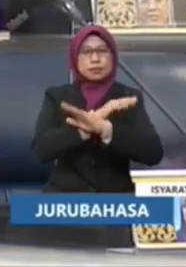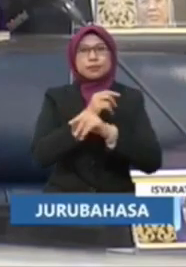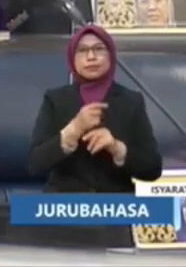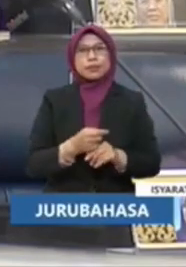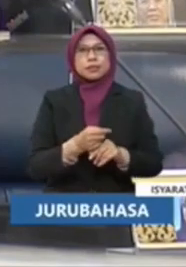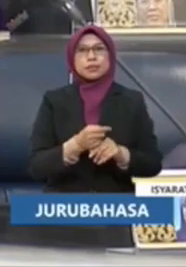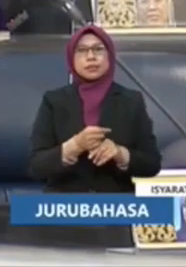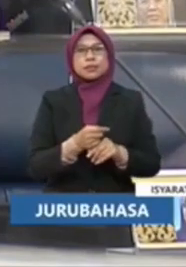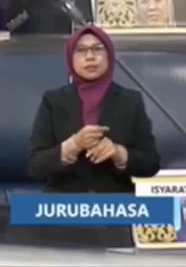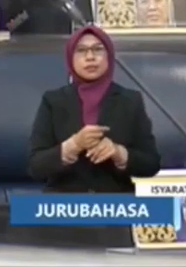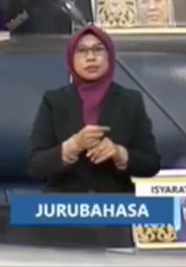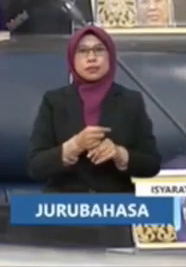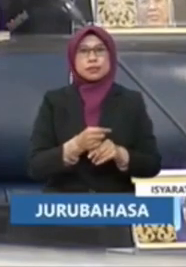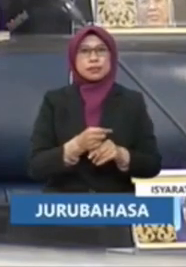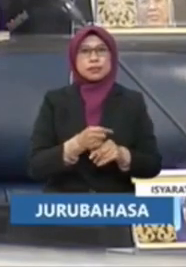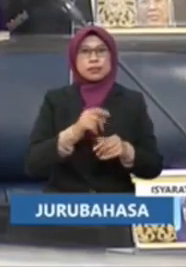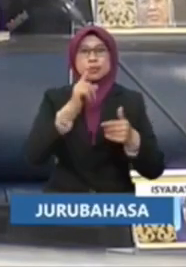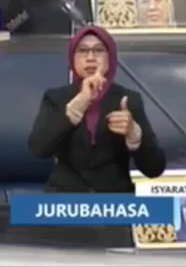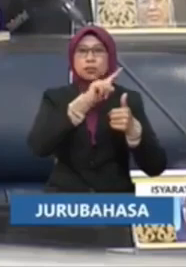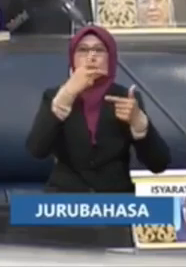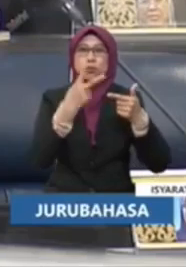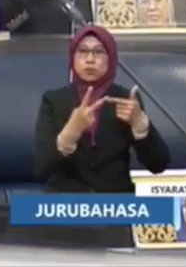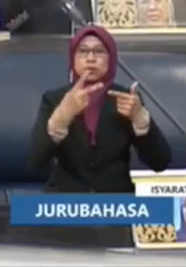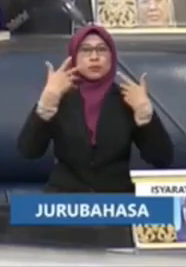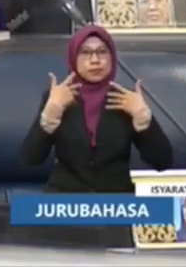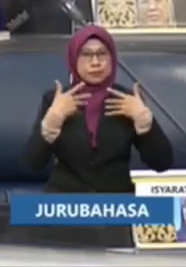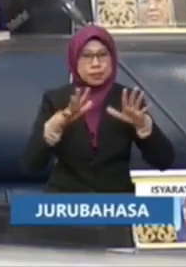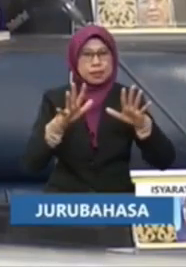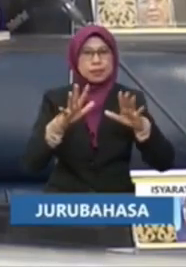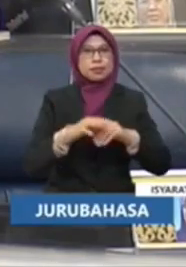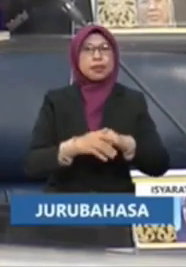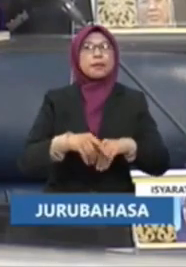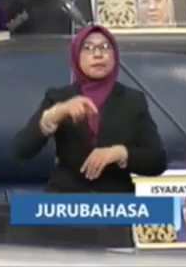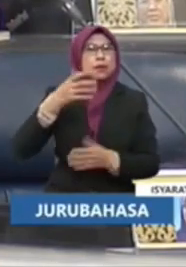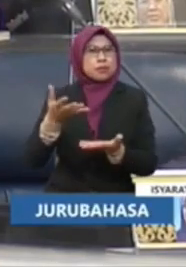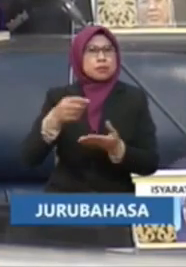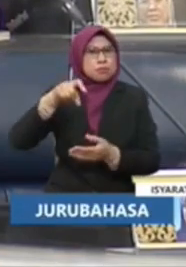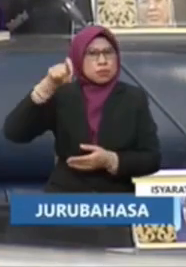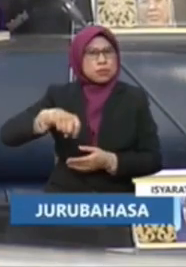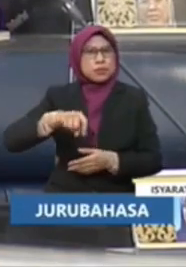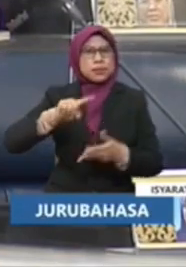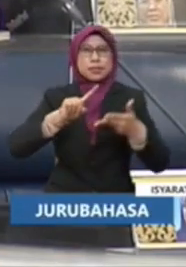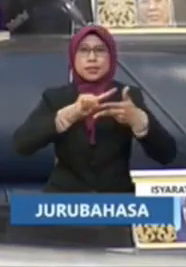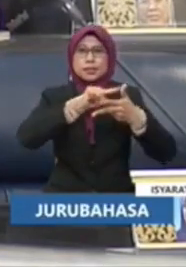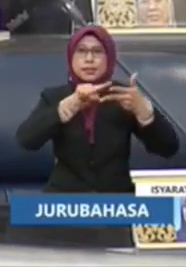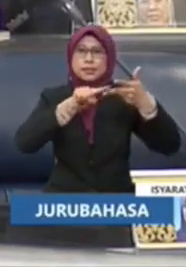daripada dos yang habis dua dos ini kepada mesti habis dos ketiga